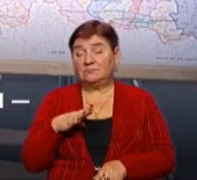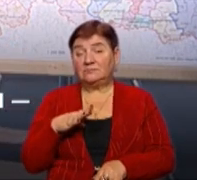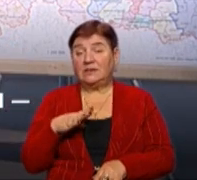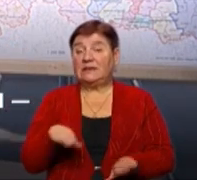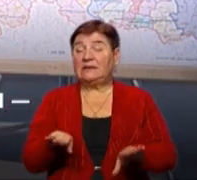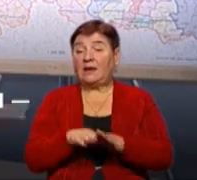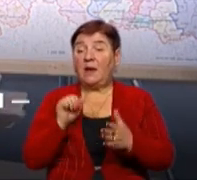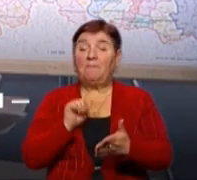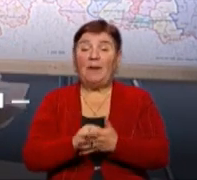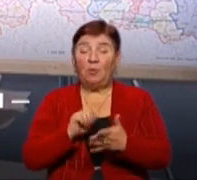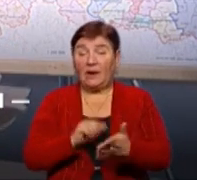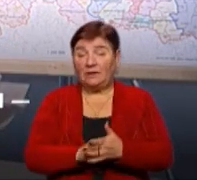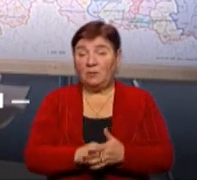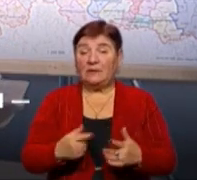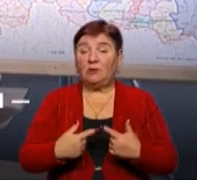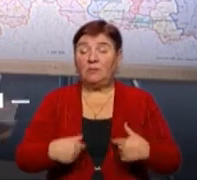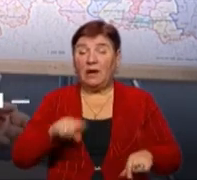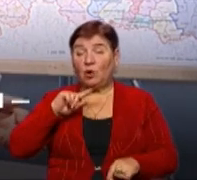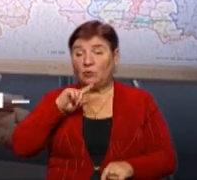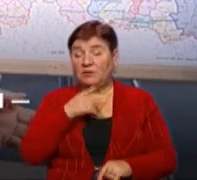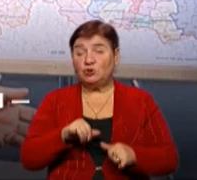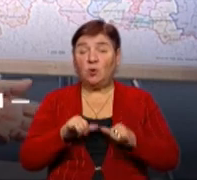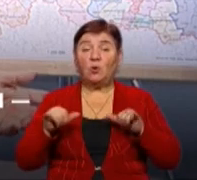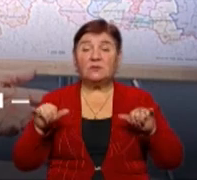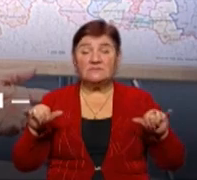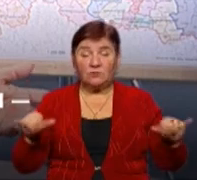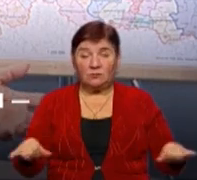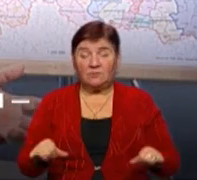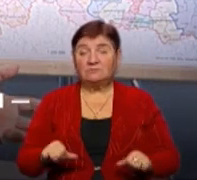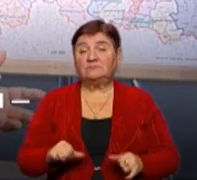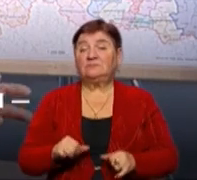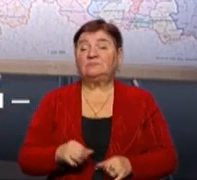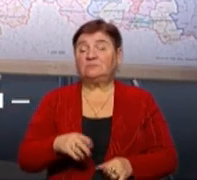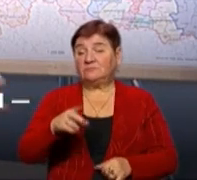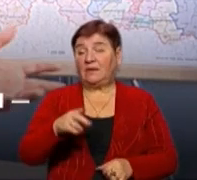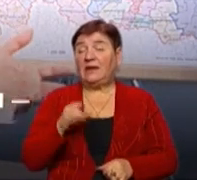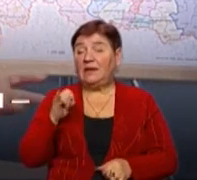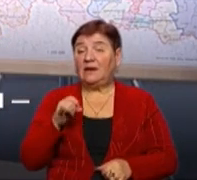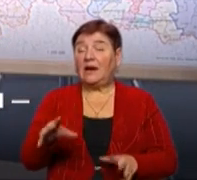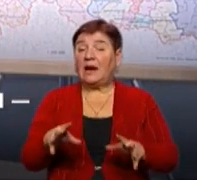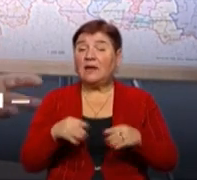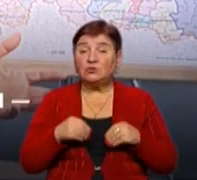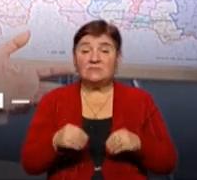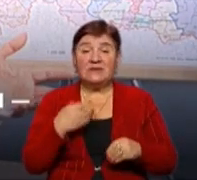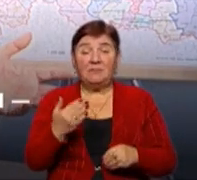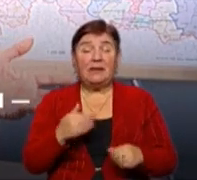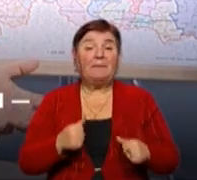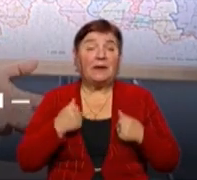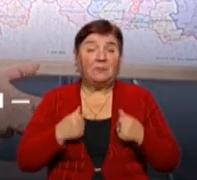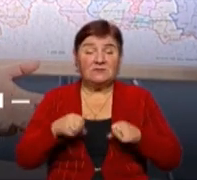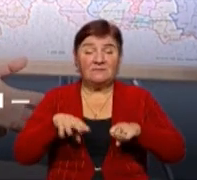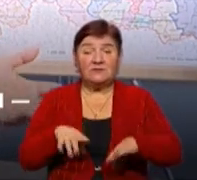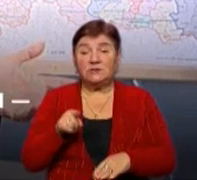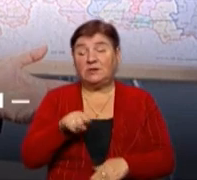уклали меморандум на сьогоднішній день з Департаментом економічного розвитку обласної державної адміністрації. І разом з ними